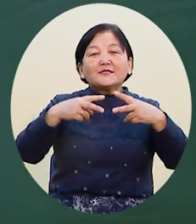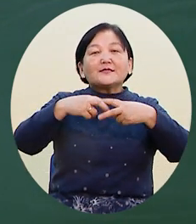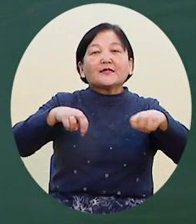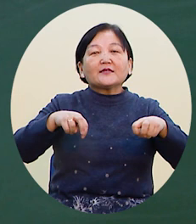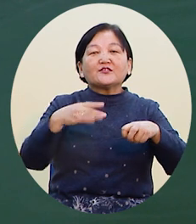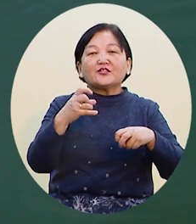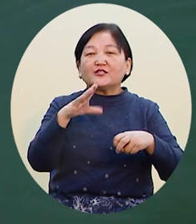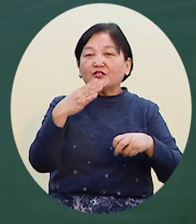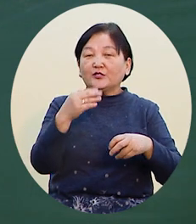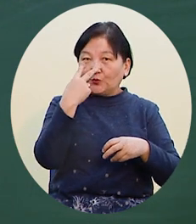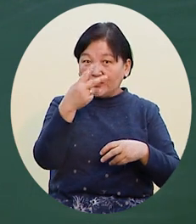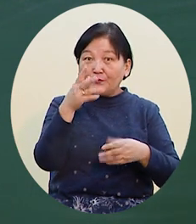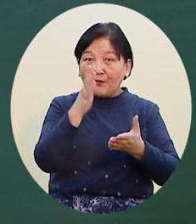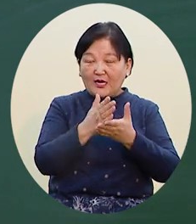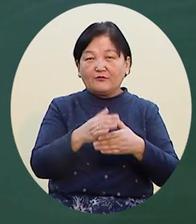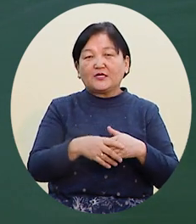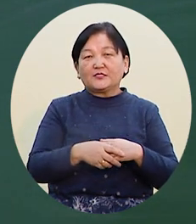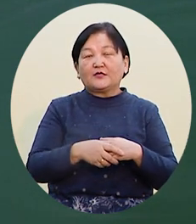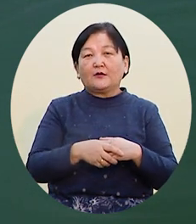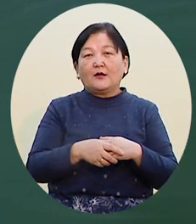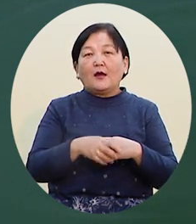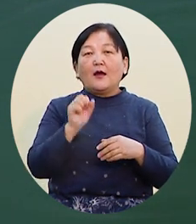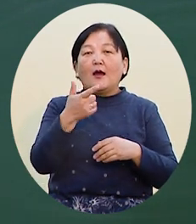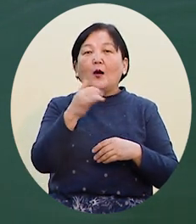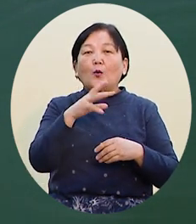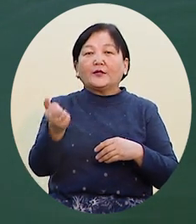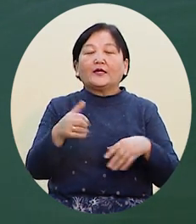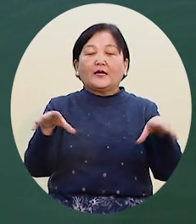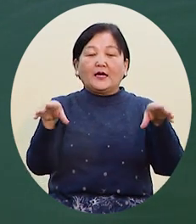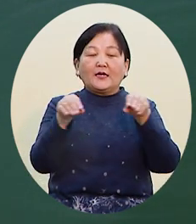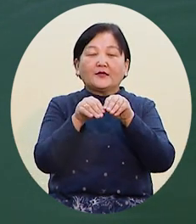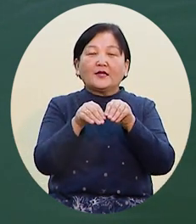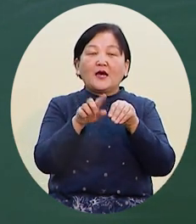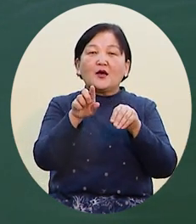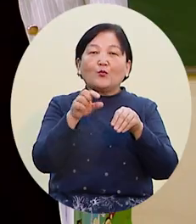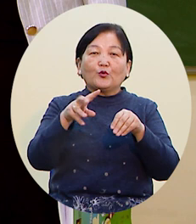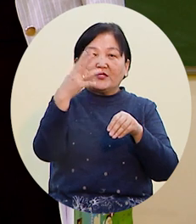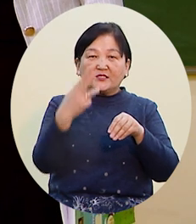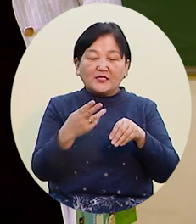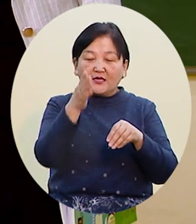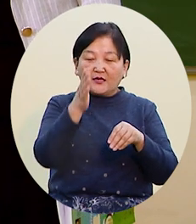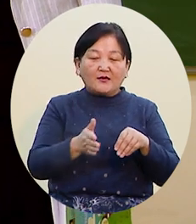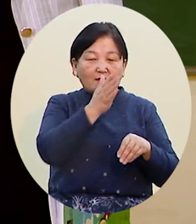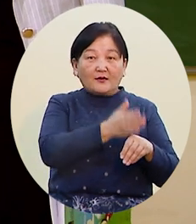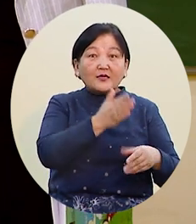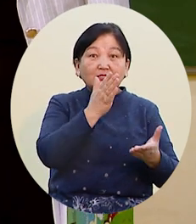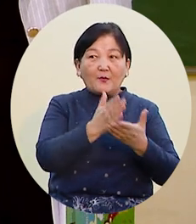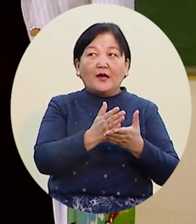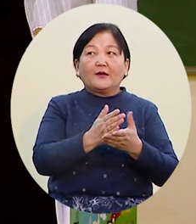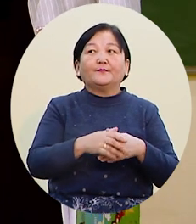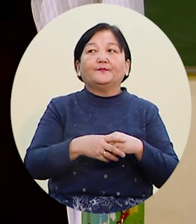За ийм учраас одоо бүгдээрээ энэ агуулгын бүтцээр задлан шинжилснэ дүрийн гол үйлдэлүүдийг шинжилж